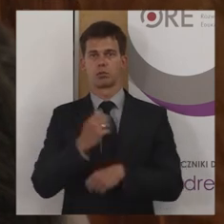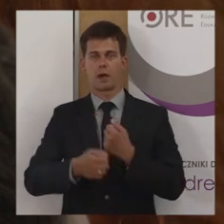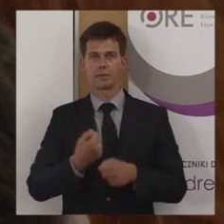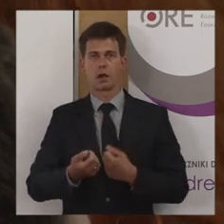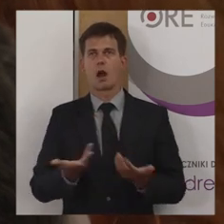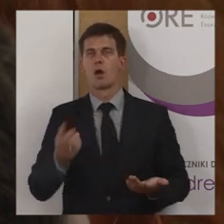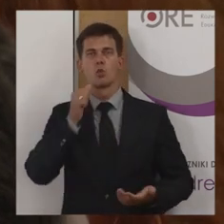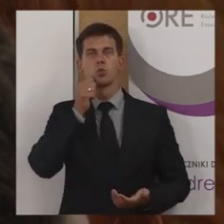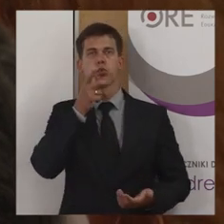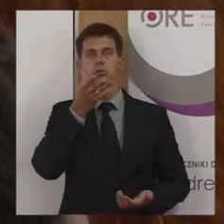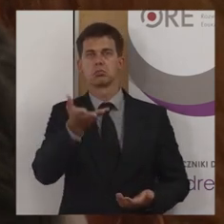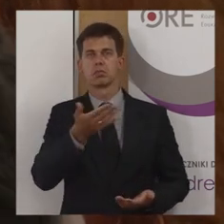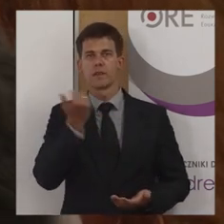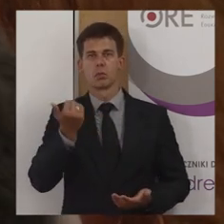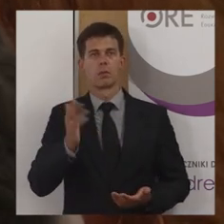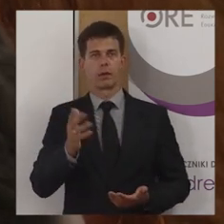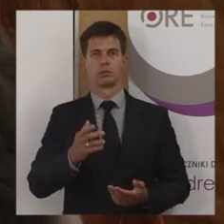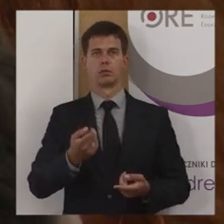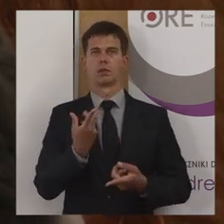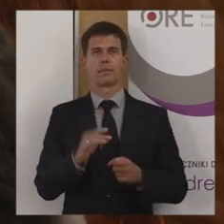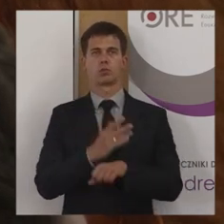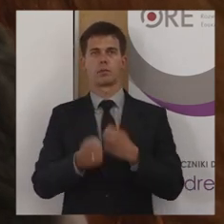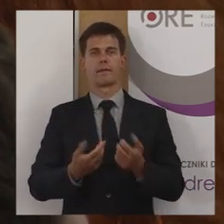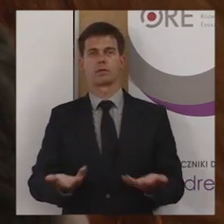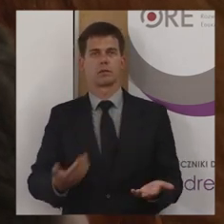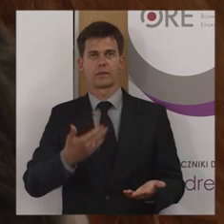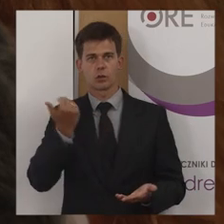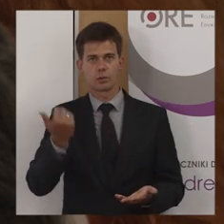uważani są za grupy niszowe. Myślę, że